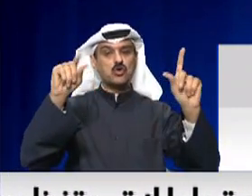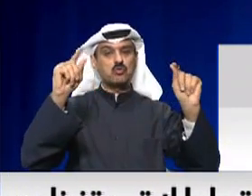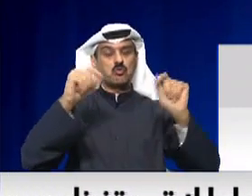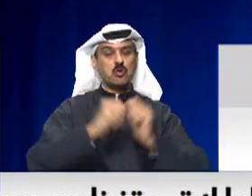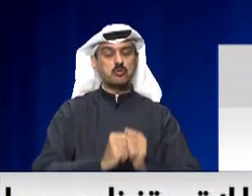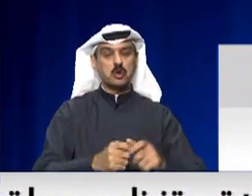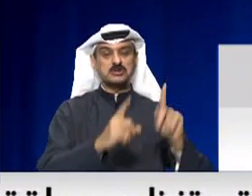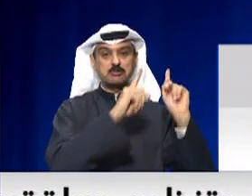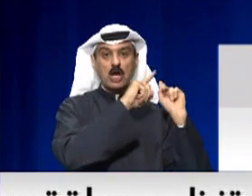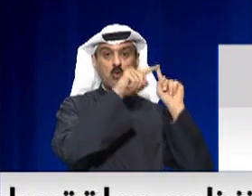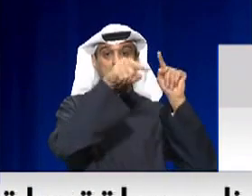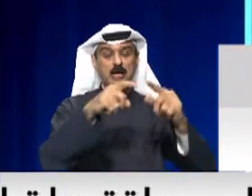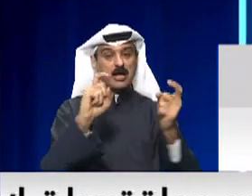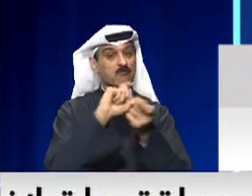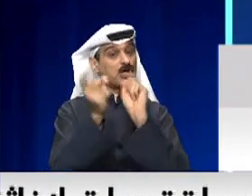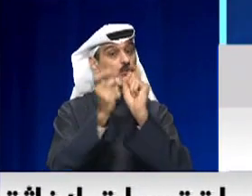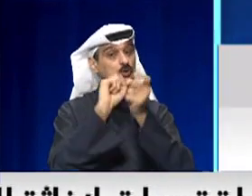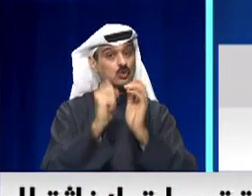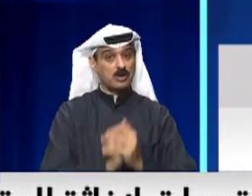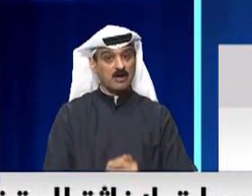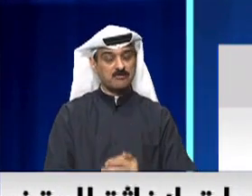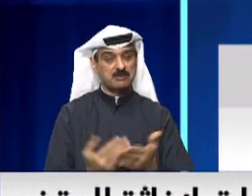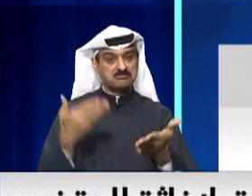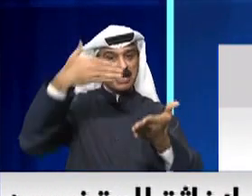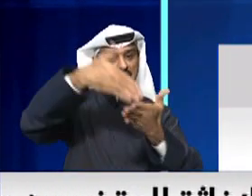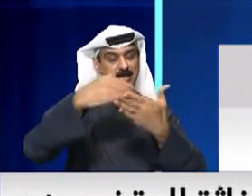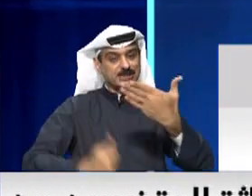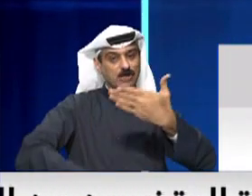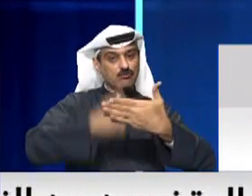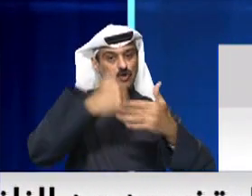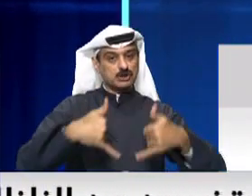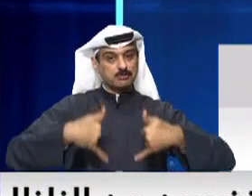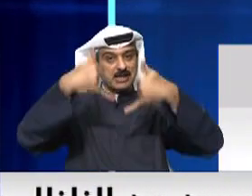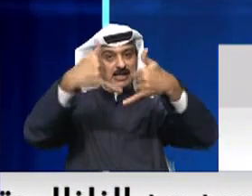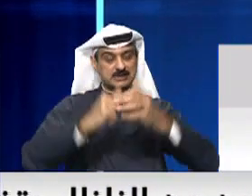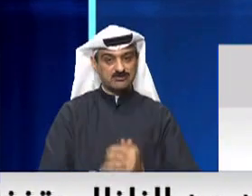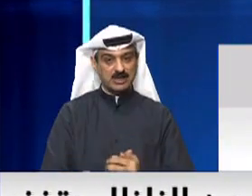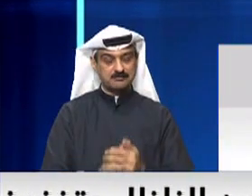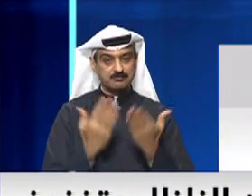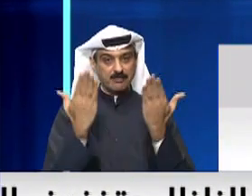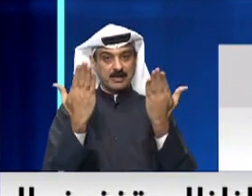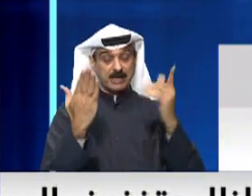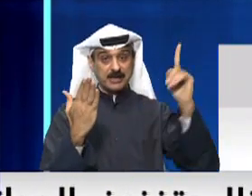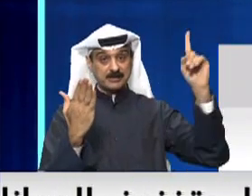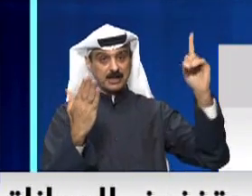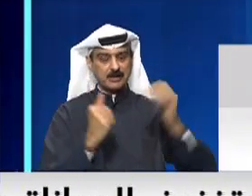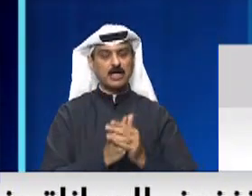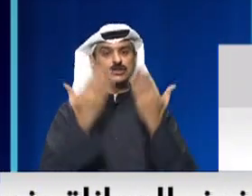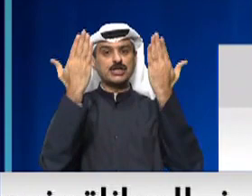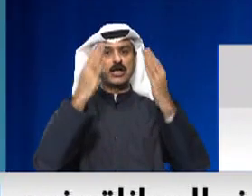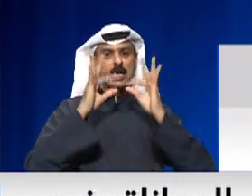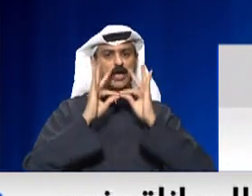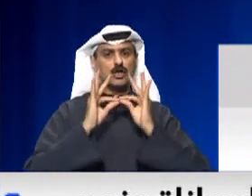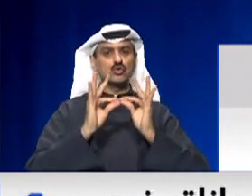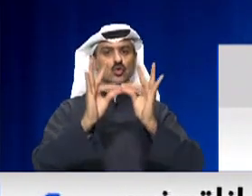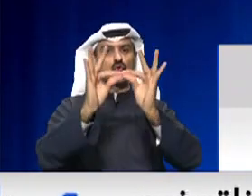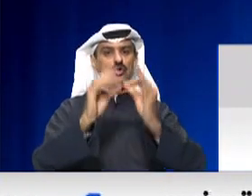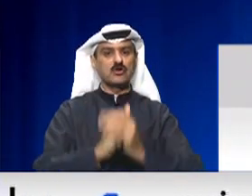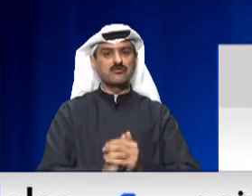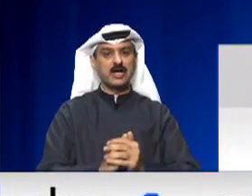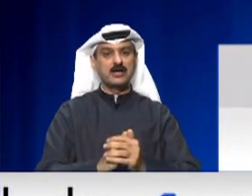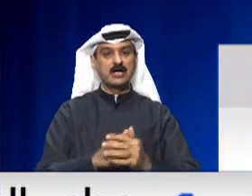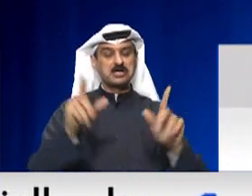مباريات البطوله اهلته الى احراز اللقب دعين الله تعالى ايديما على ابناء الكويت